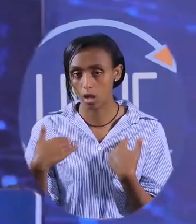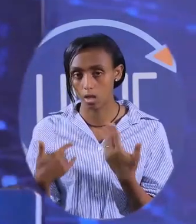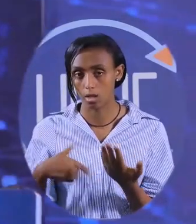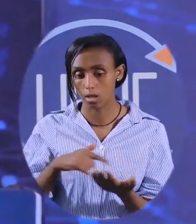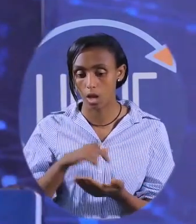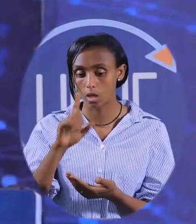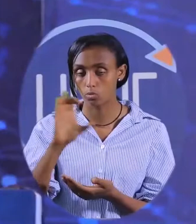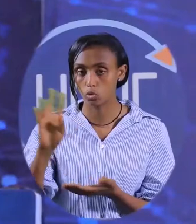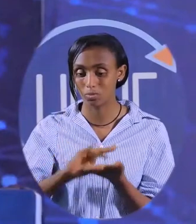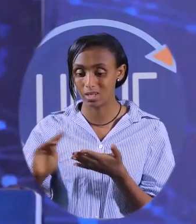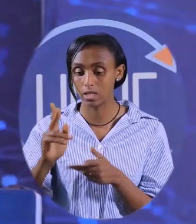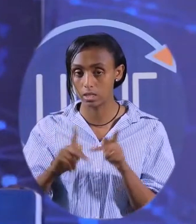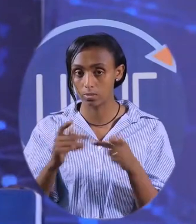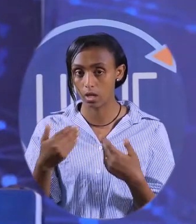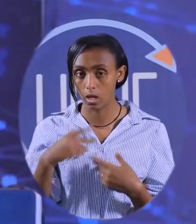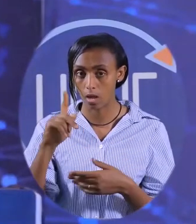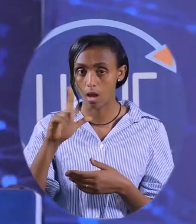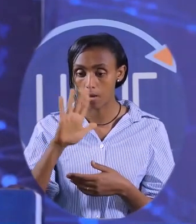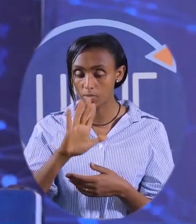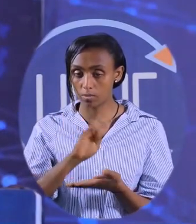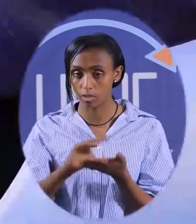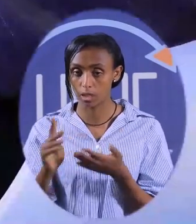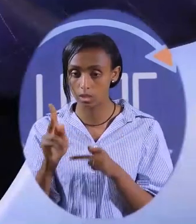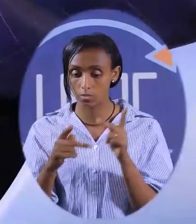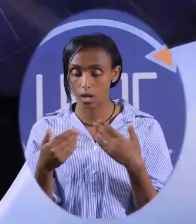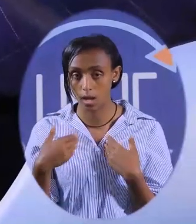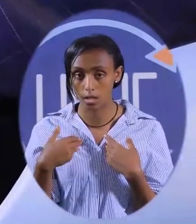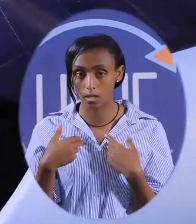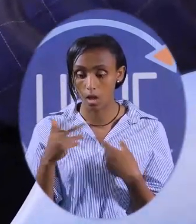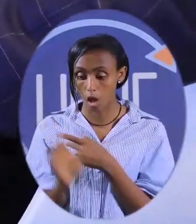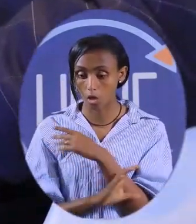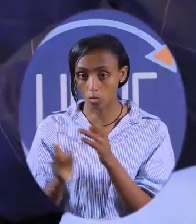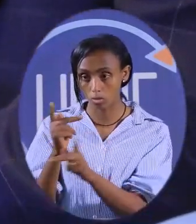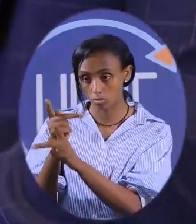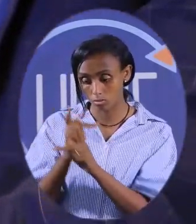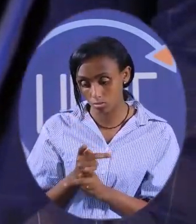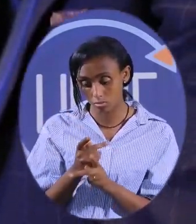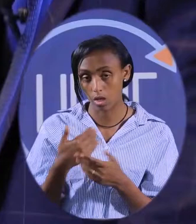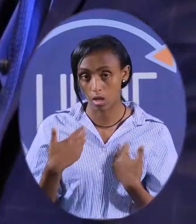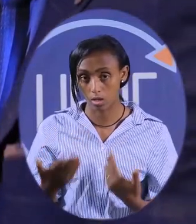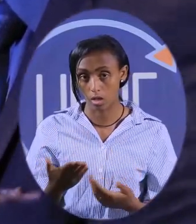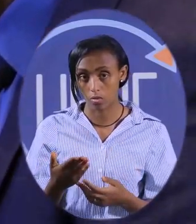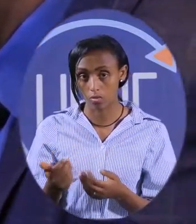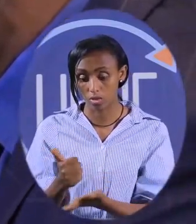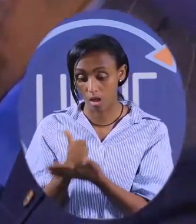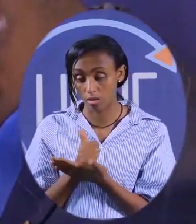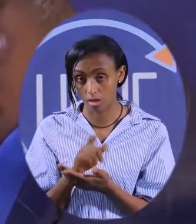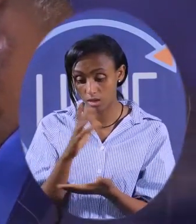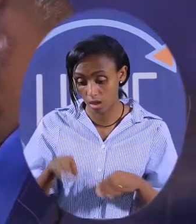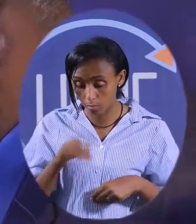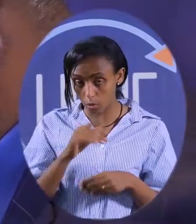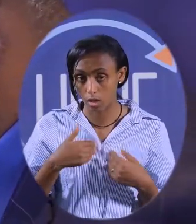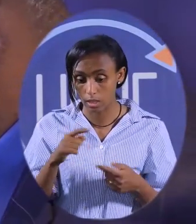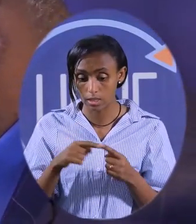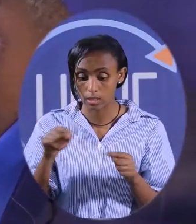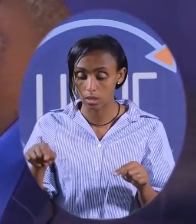100 ሚሊዮን ህዝብ እያለን 5 ሚሊዮን ህዝብ ካላቸው ሀገሮች እርዳታ እየተቀበልን ነው ያለ ነው። ከዚህ እስከ ሐዋሳ ብትሄዱ ከግራ ቀኝ ብታየው